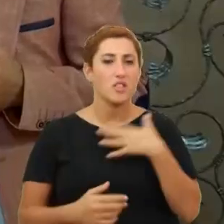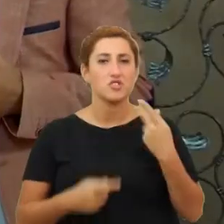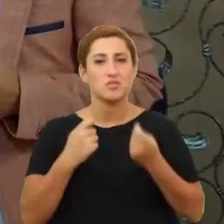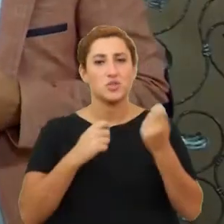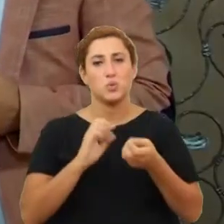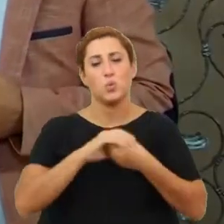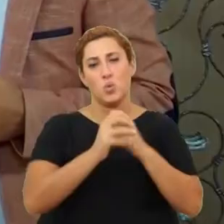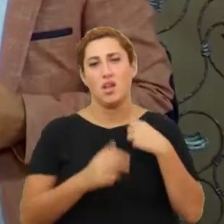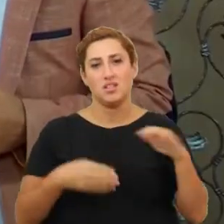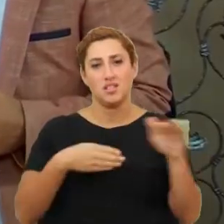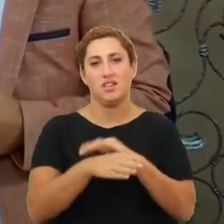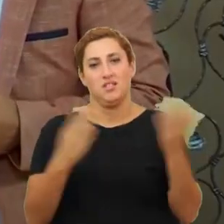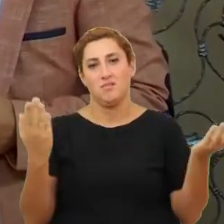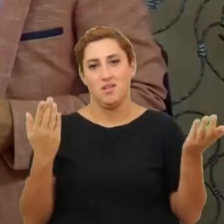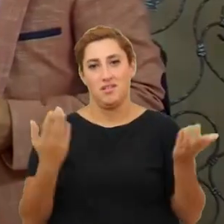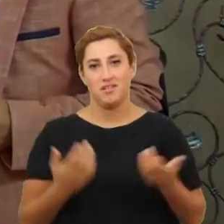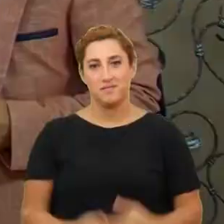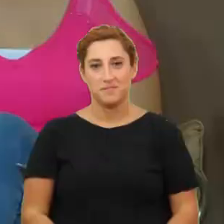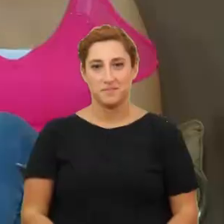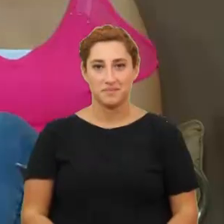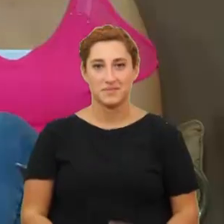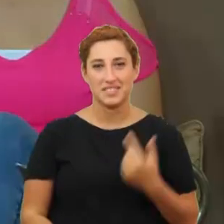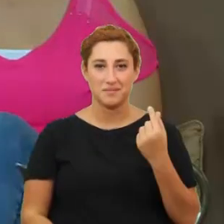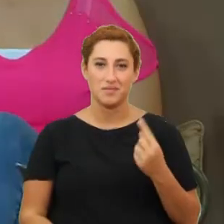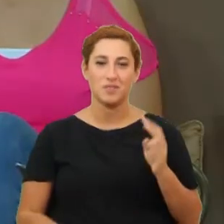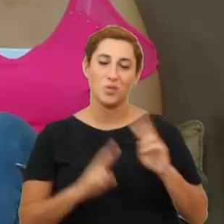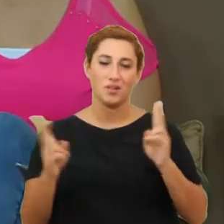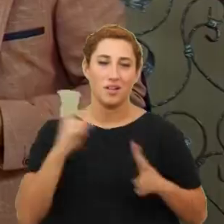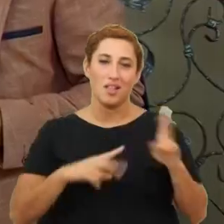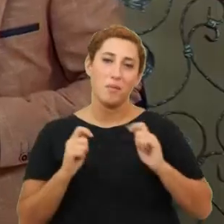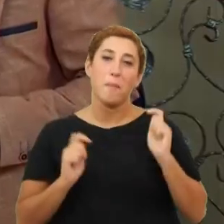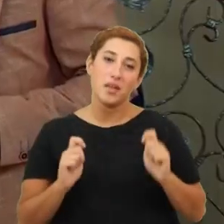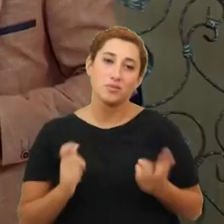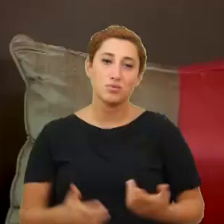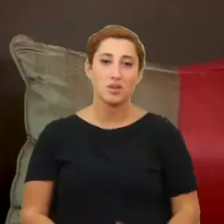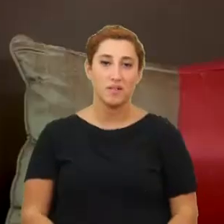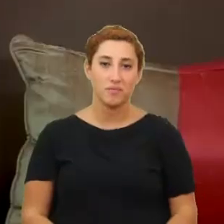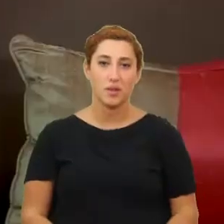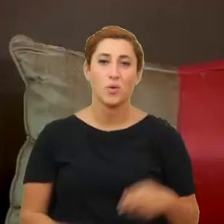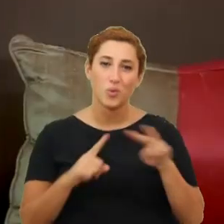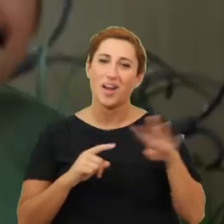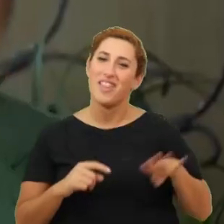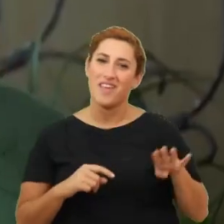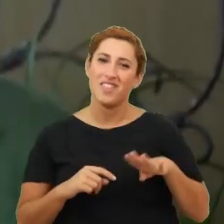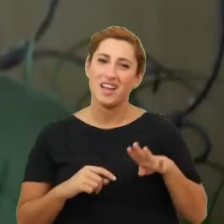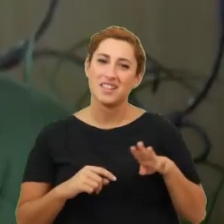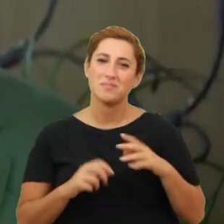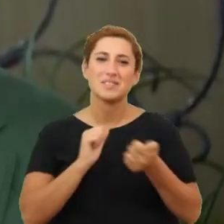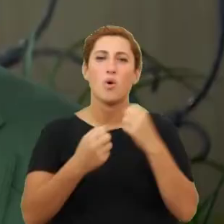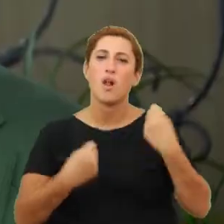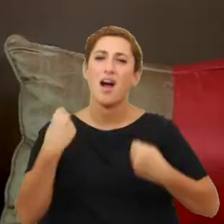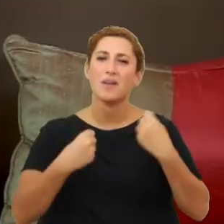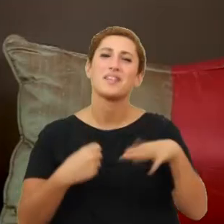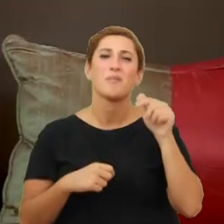artık iş dünyasına atıldım. Aa, Allah Allah. Biraz şekil verdik, mecburen. Nurhan, evladım, spor